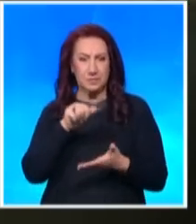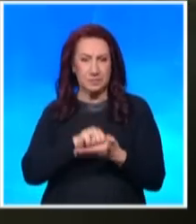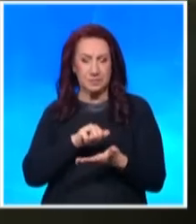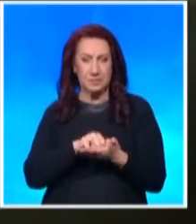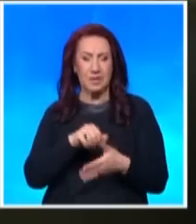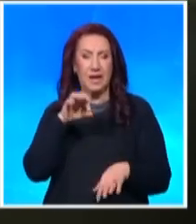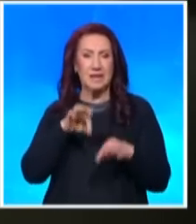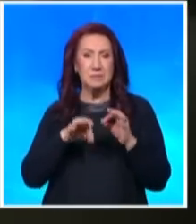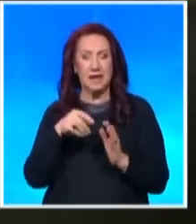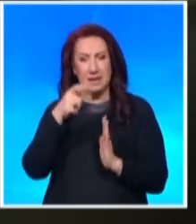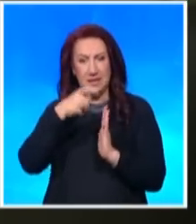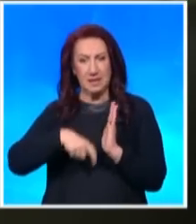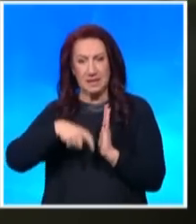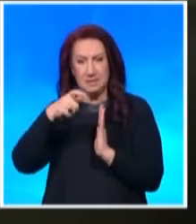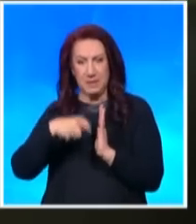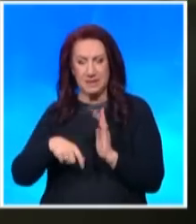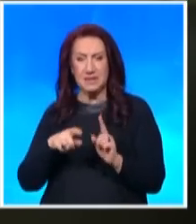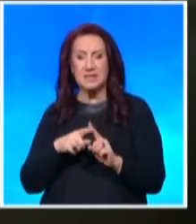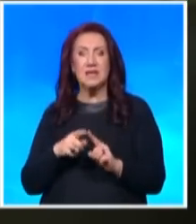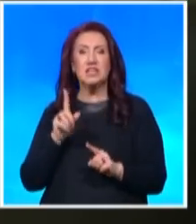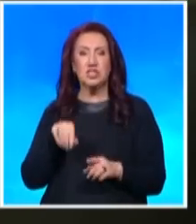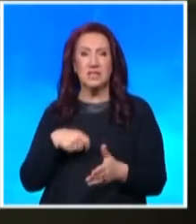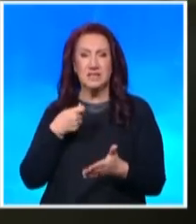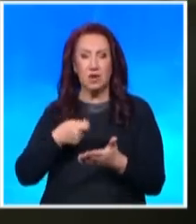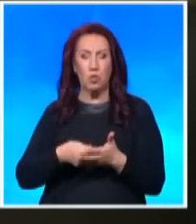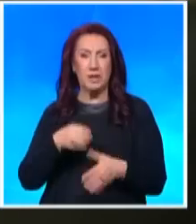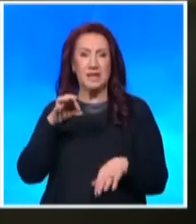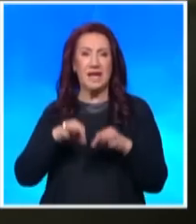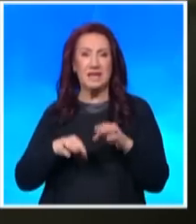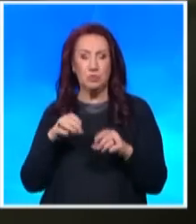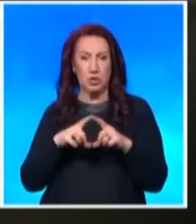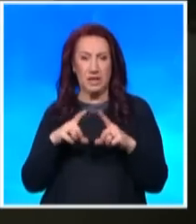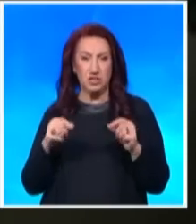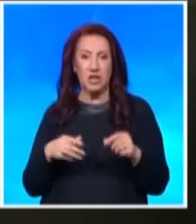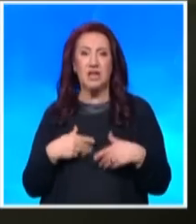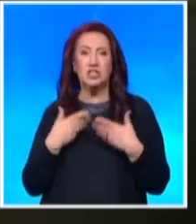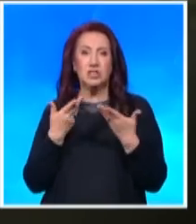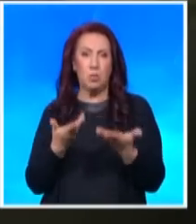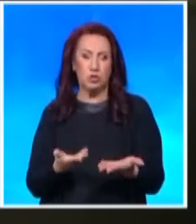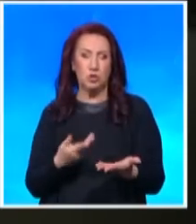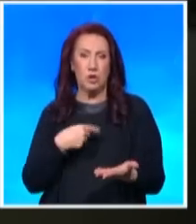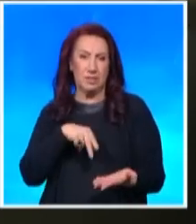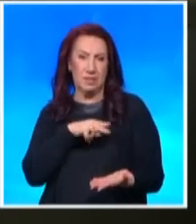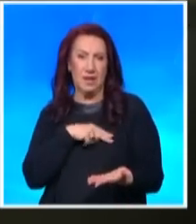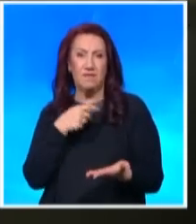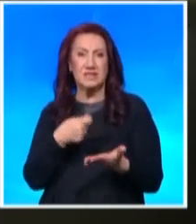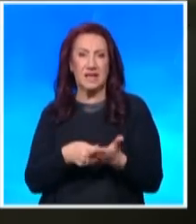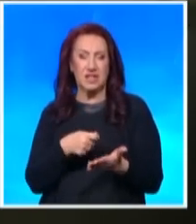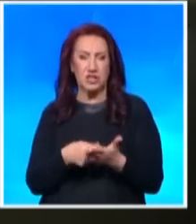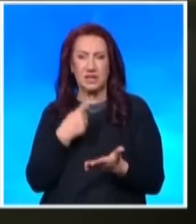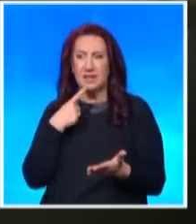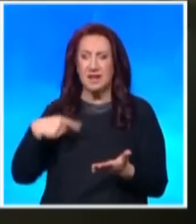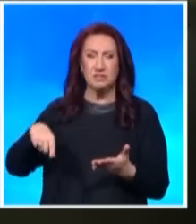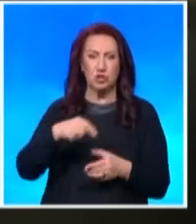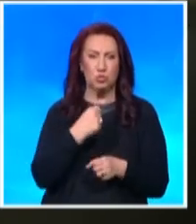и бюлетините. Ще се купят изборни книжа и ще се подсигурят възнагражденията на изборната администрация. Въобще, с всички